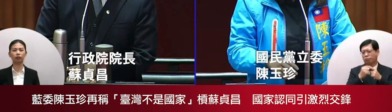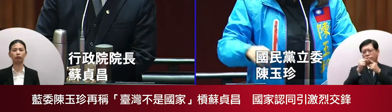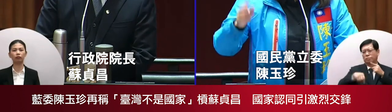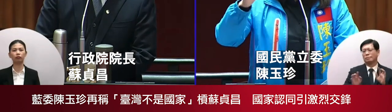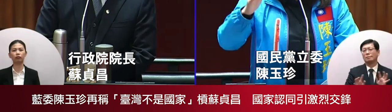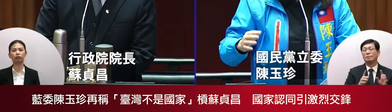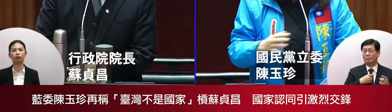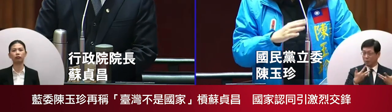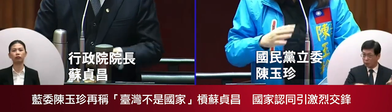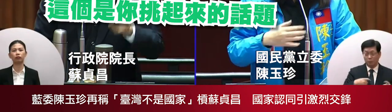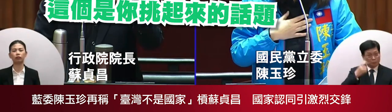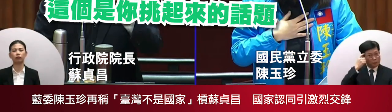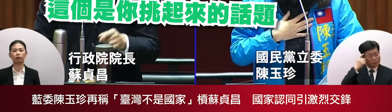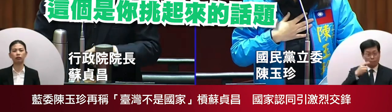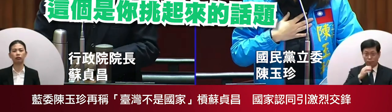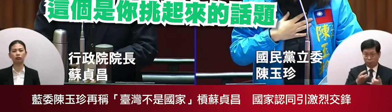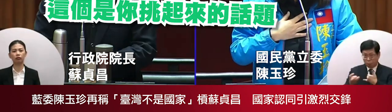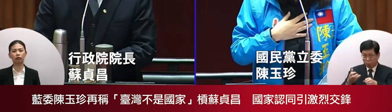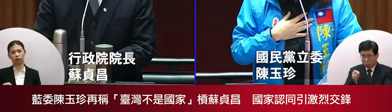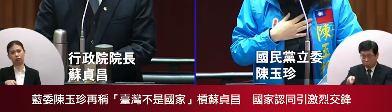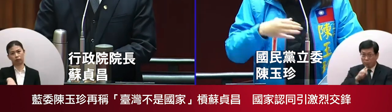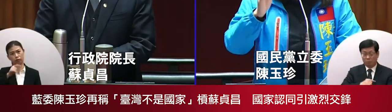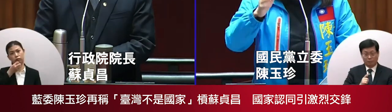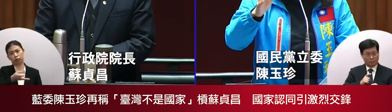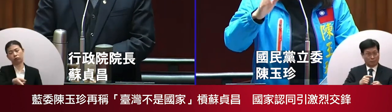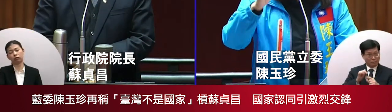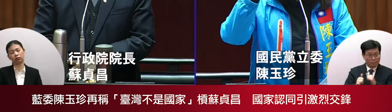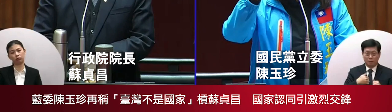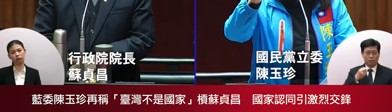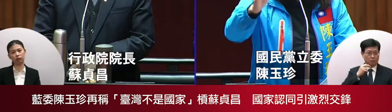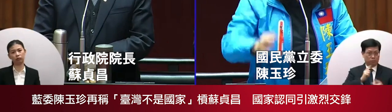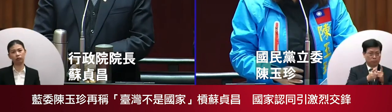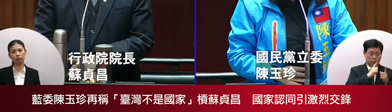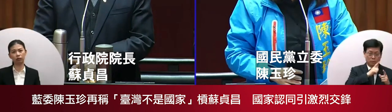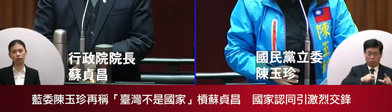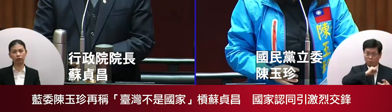个东西啊，请你多多思考， 领导人 多多思考领导人心声，不然我一直认为你是用